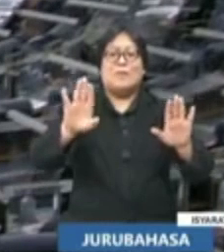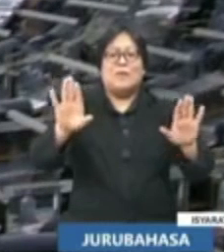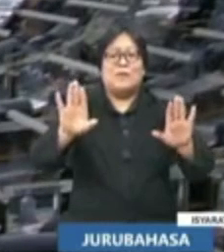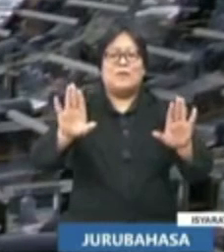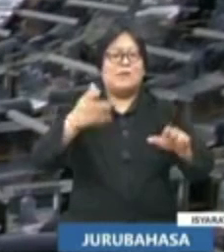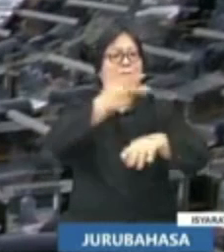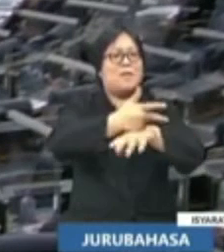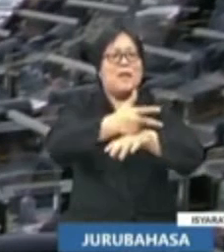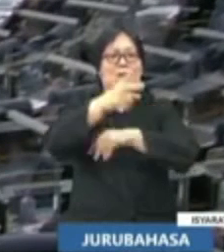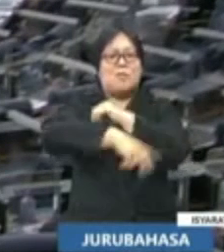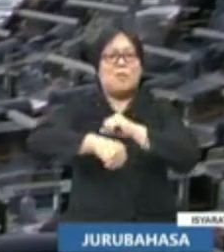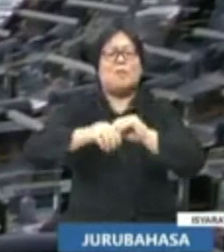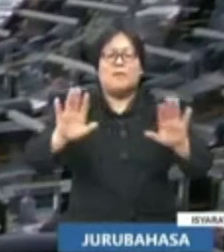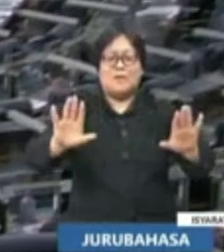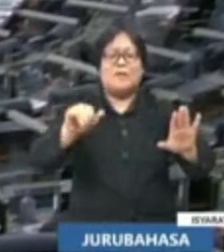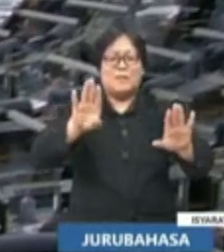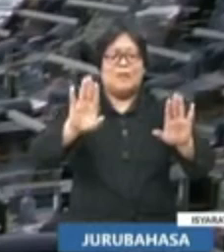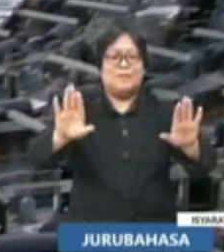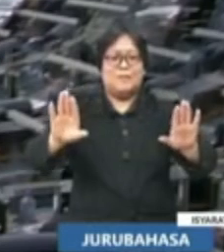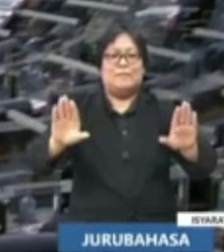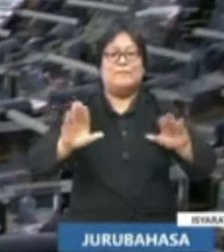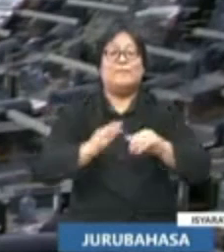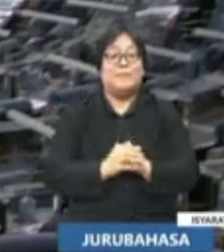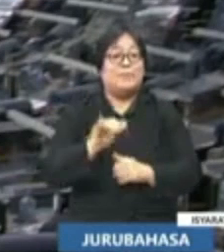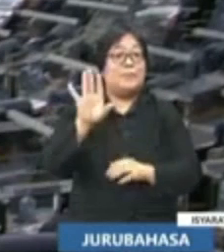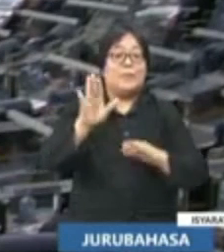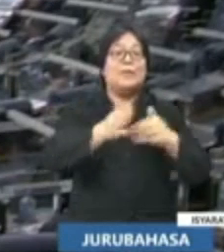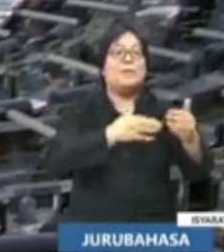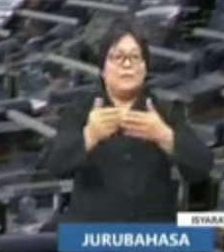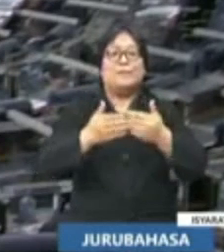Penjenayah, perompak. Tak apa, Yang Amat. Yang Amat, tak apa.